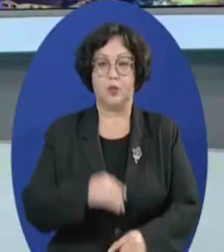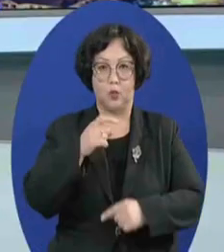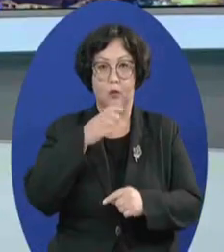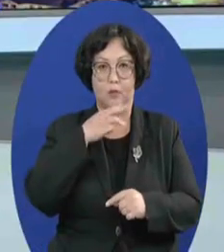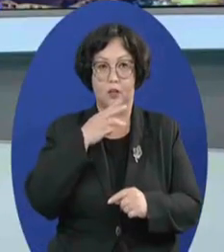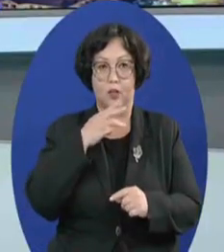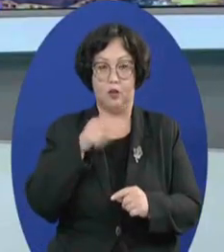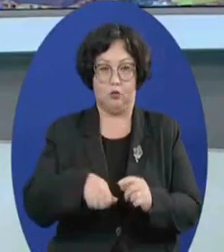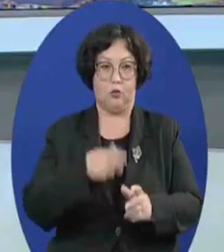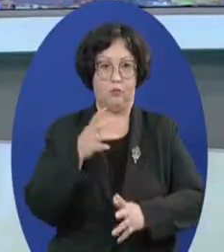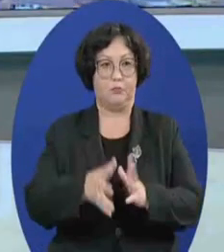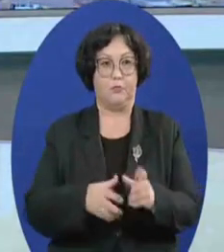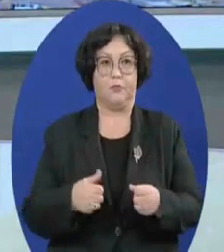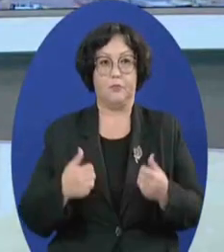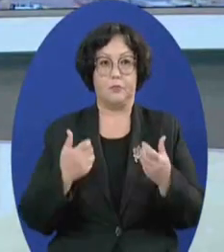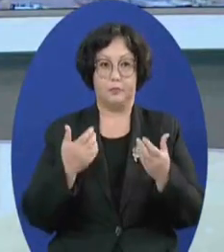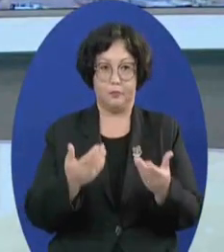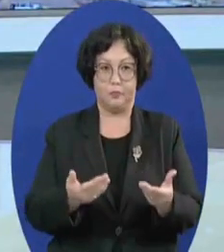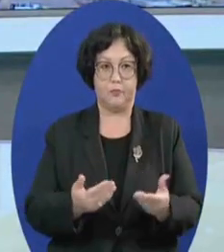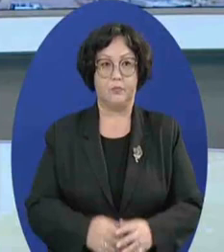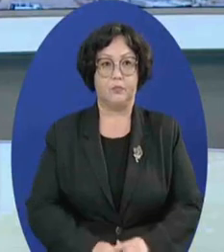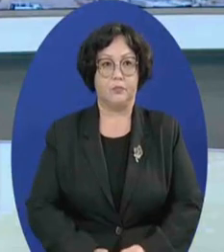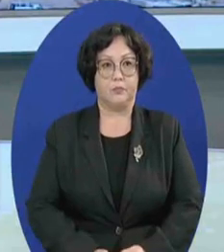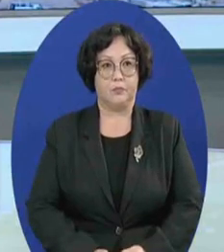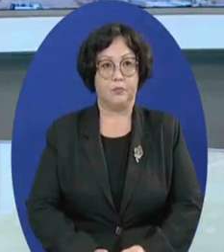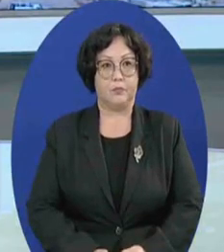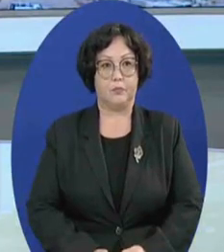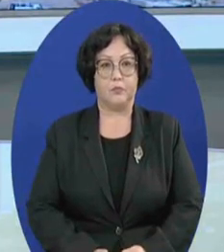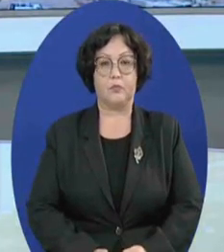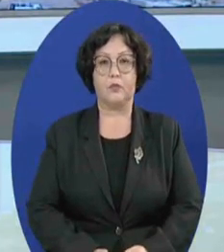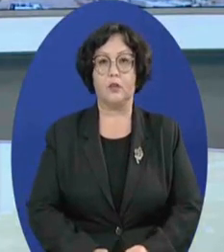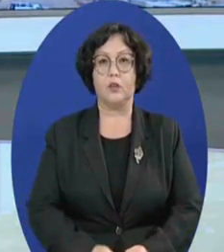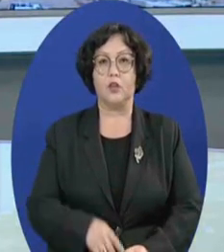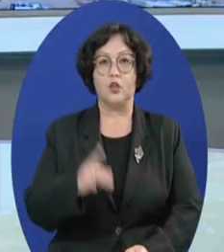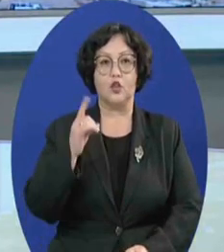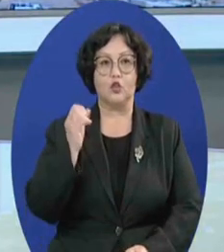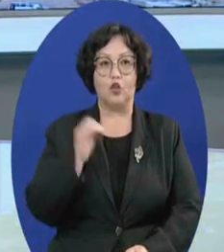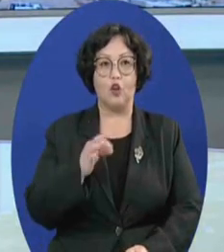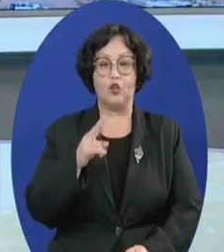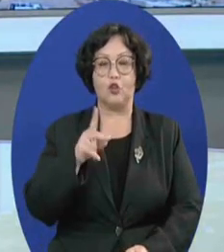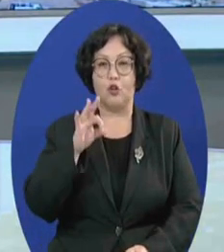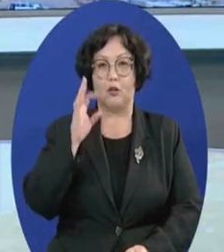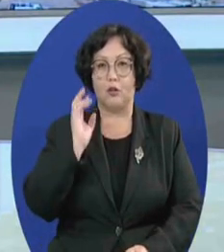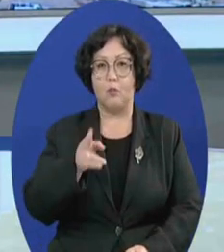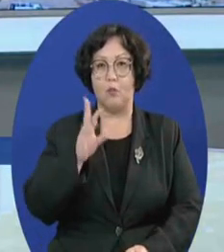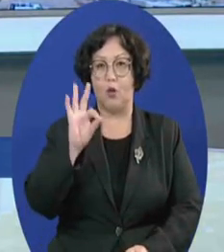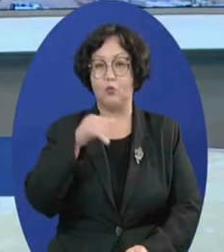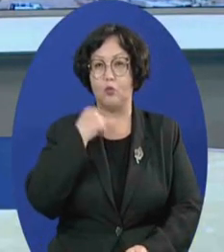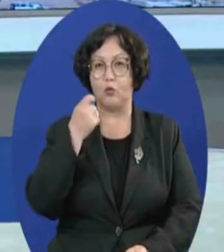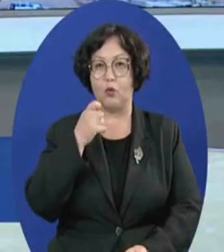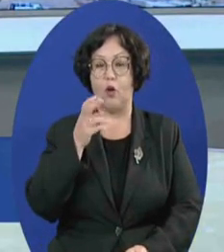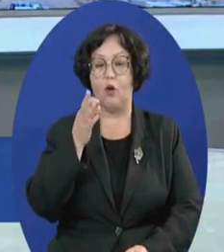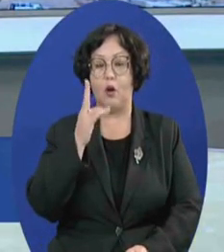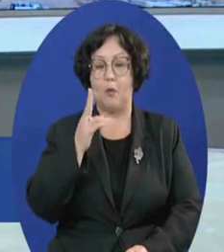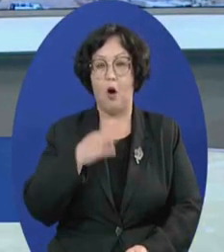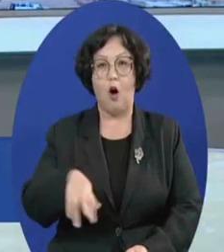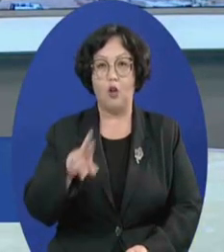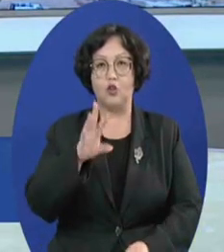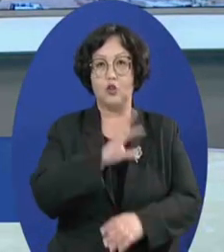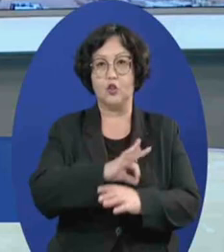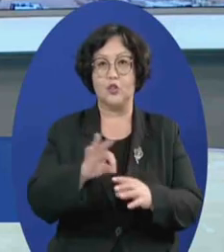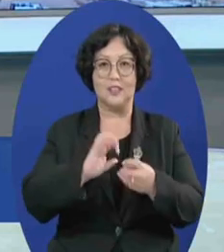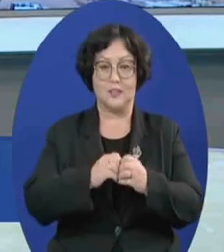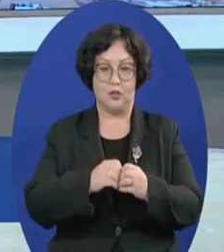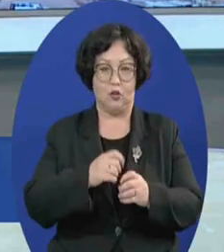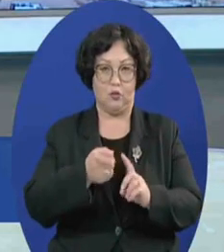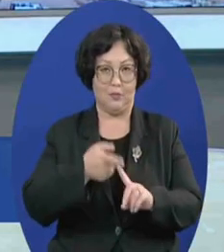Эдгээр болон бусад мэдээллийн дэлгэрэнгүйг цагийн хурдээс хүлээн авч үзсгэнө. Rio Tinto компани оюут талгын ордын ашиглалт төслийн хэрэгжилттэй холбогдох